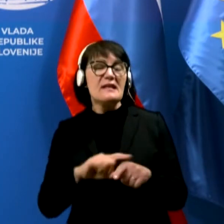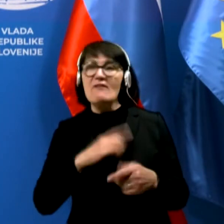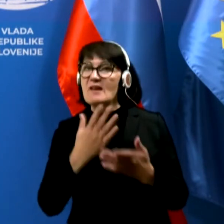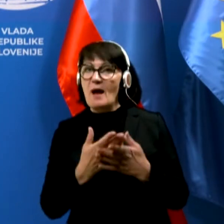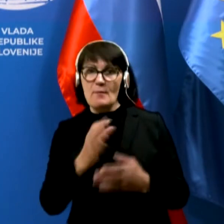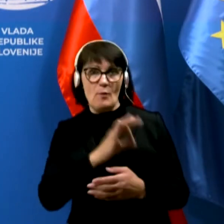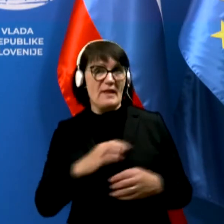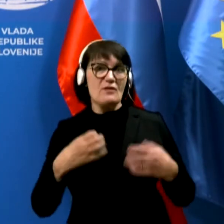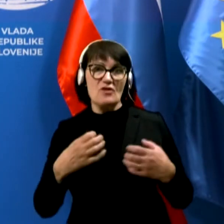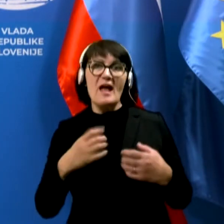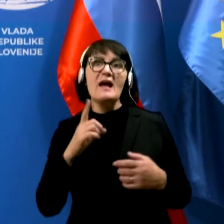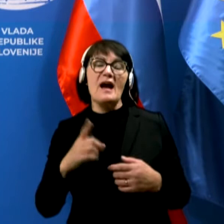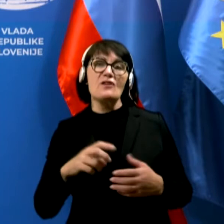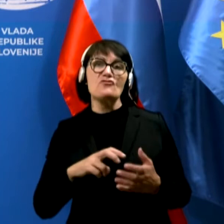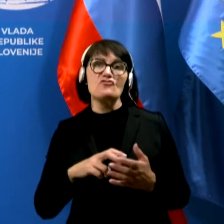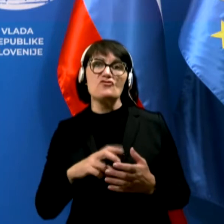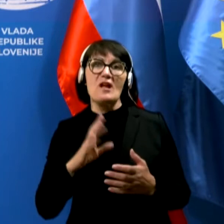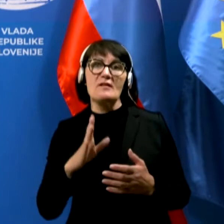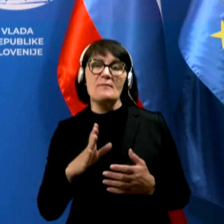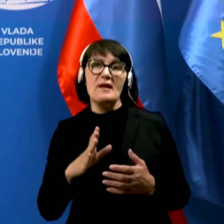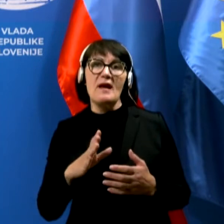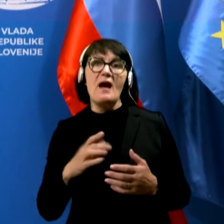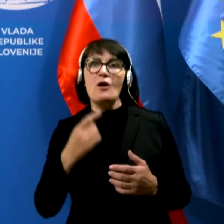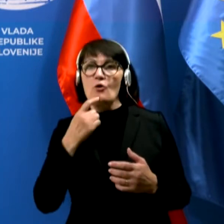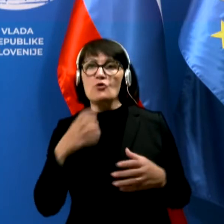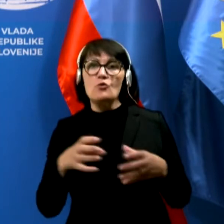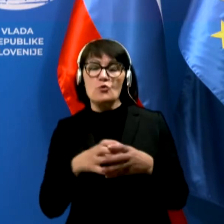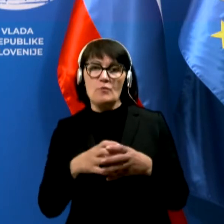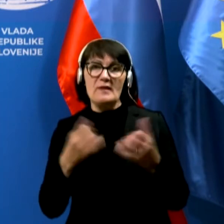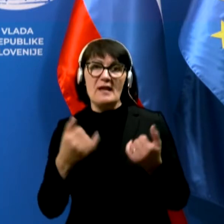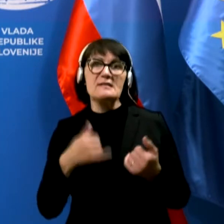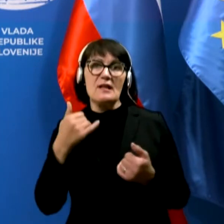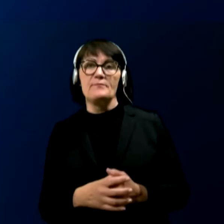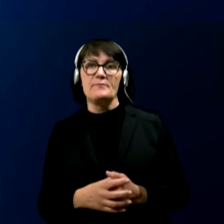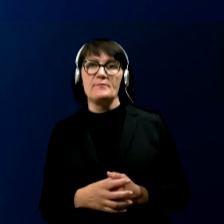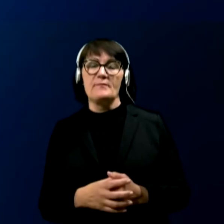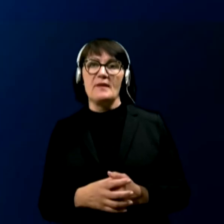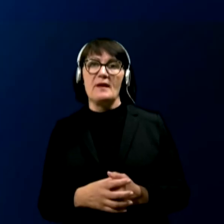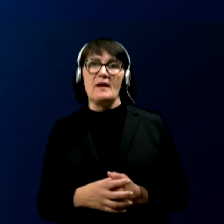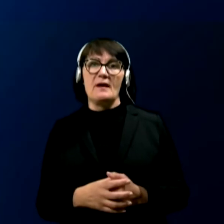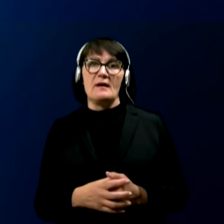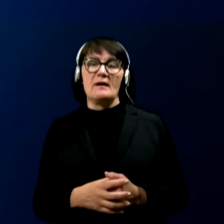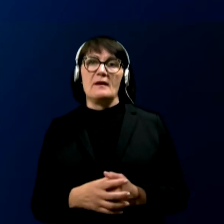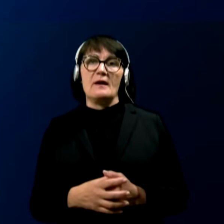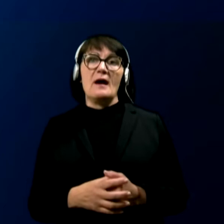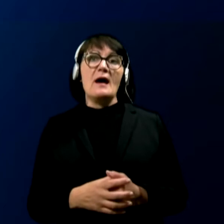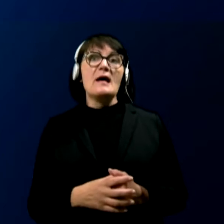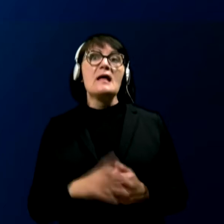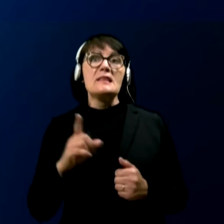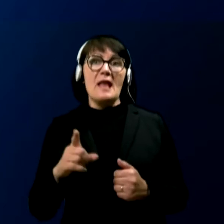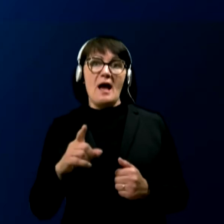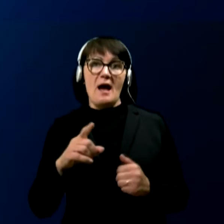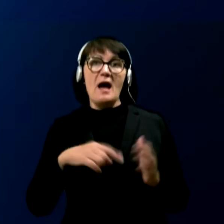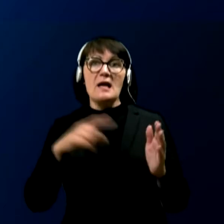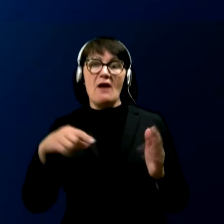tega ne želi, kaj šele, da bi si kot družbo danes lahko to spoh še privoščili. Na prosojnici